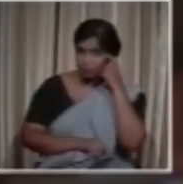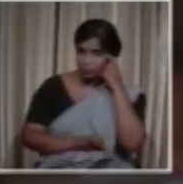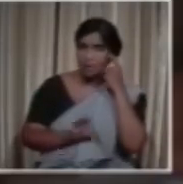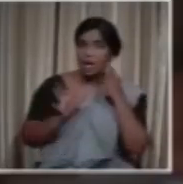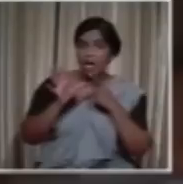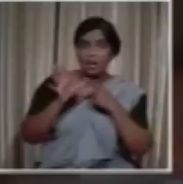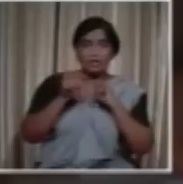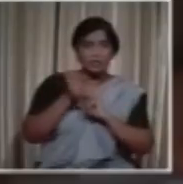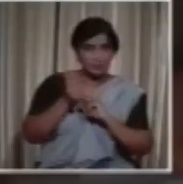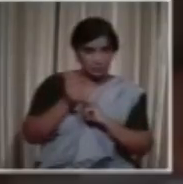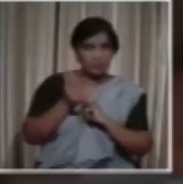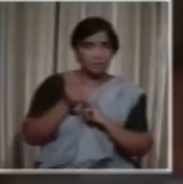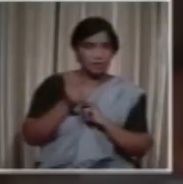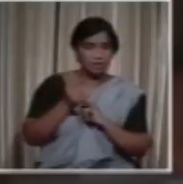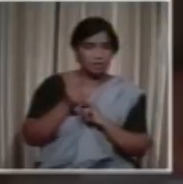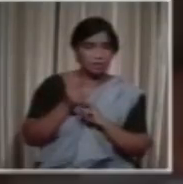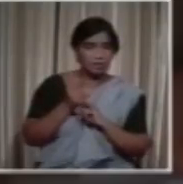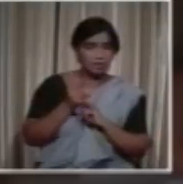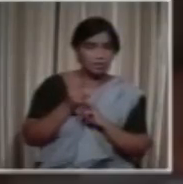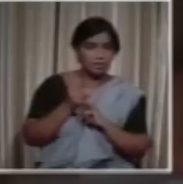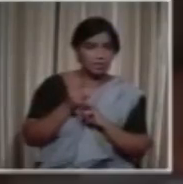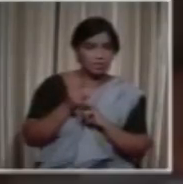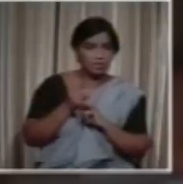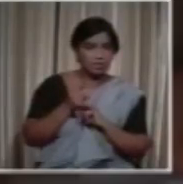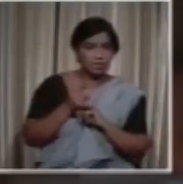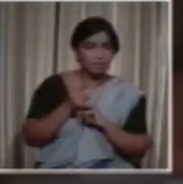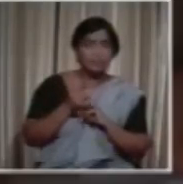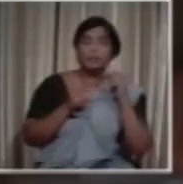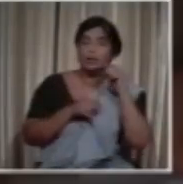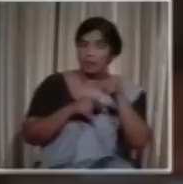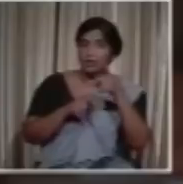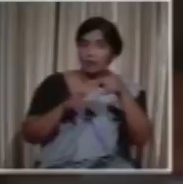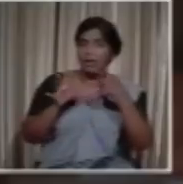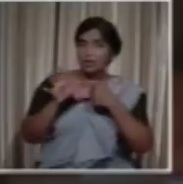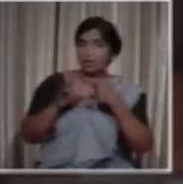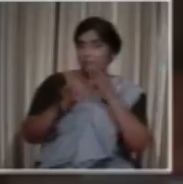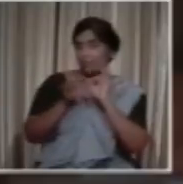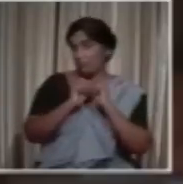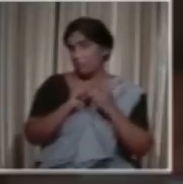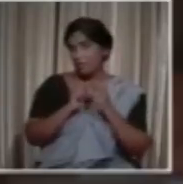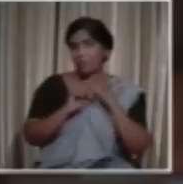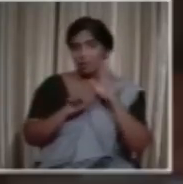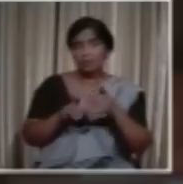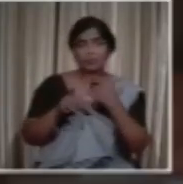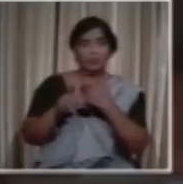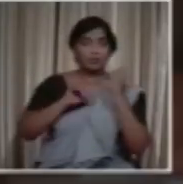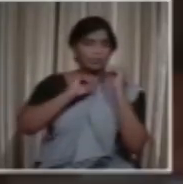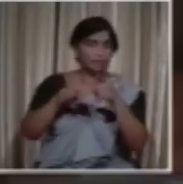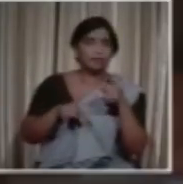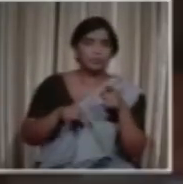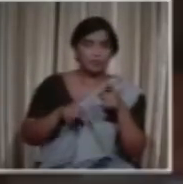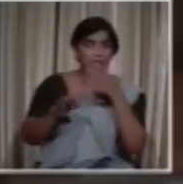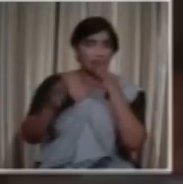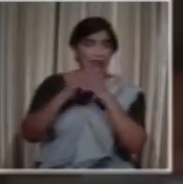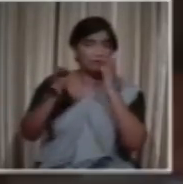just wondering it is a nice house, must see no, must be real nice one. Me hatat gini avile na kota. Mukadde me